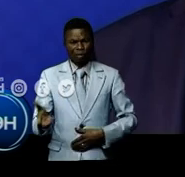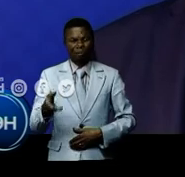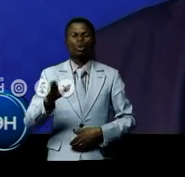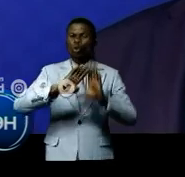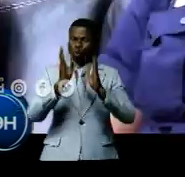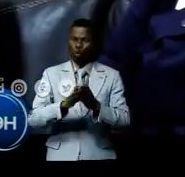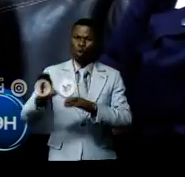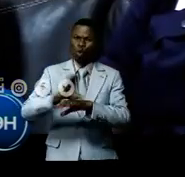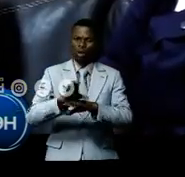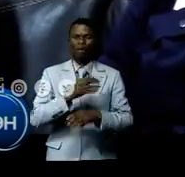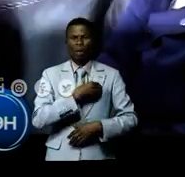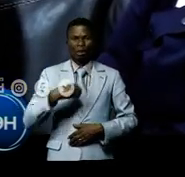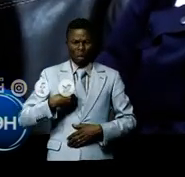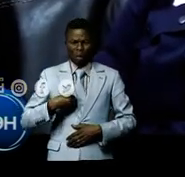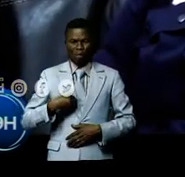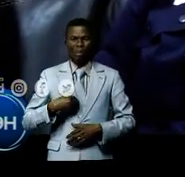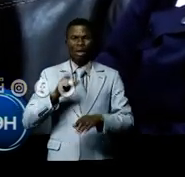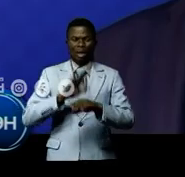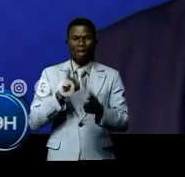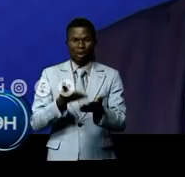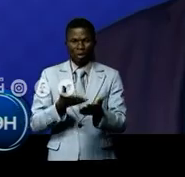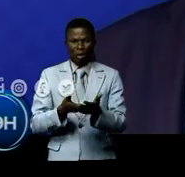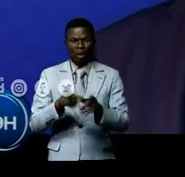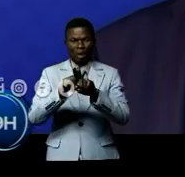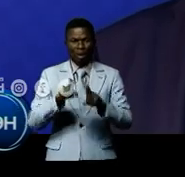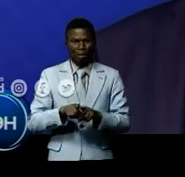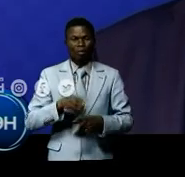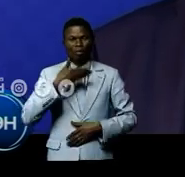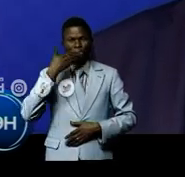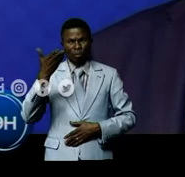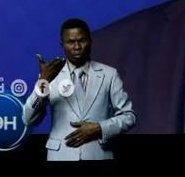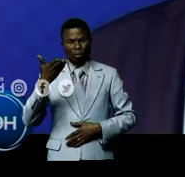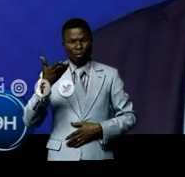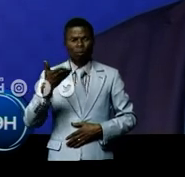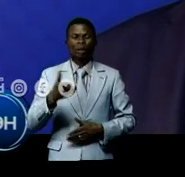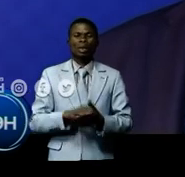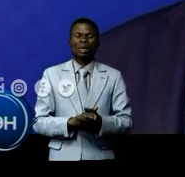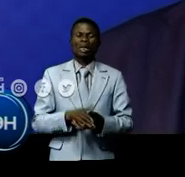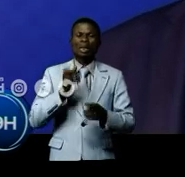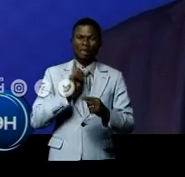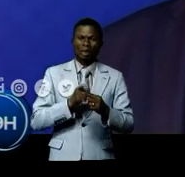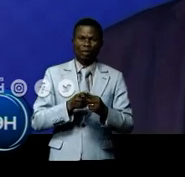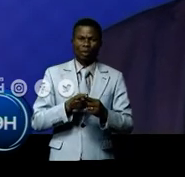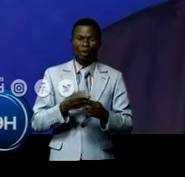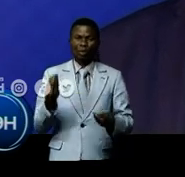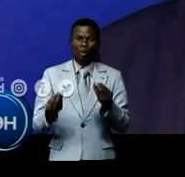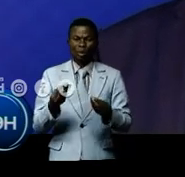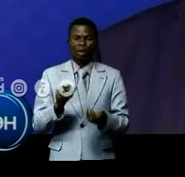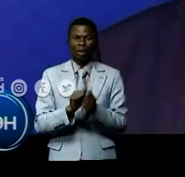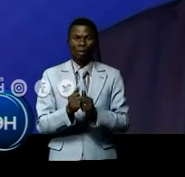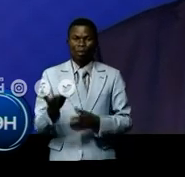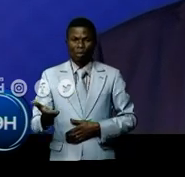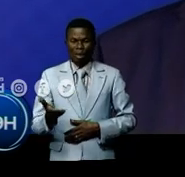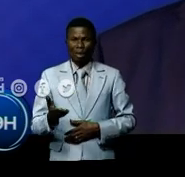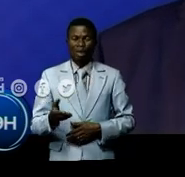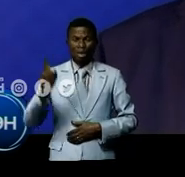primaires. Et comme elles sont aussi souvent un esprit, plus pragmatique, je crois que c'était important. Et en